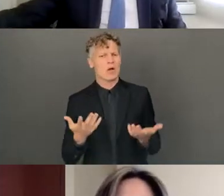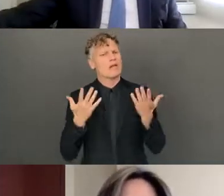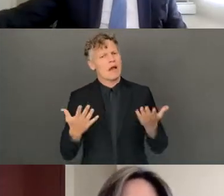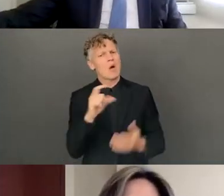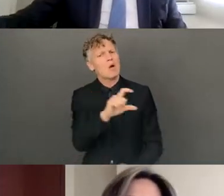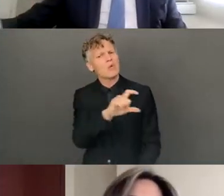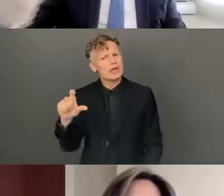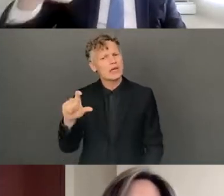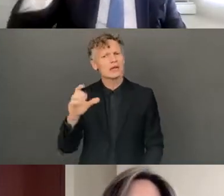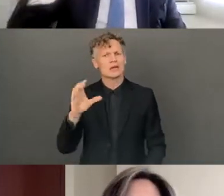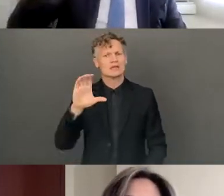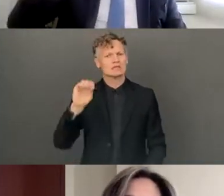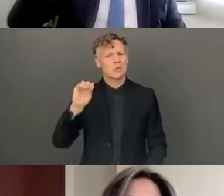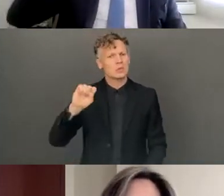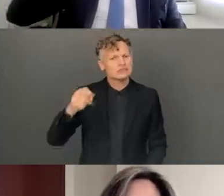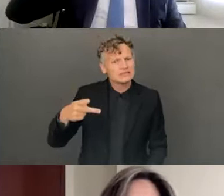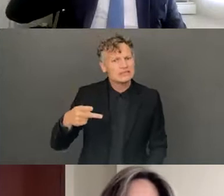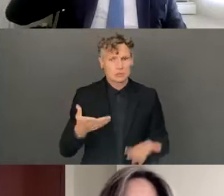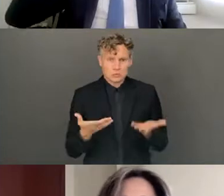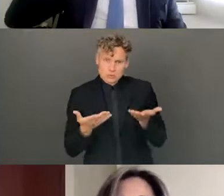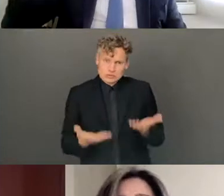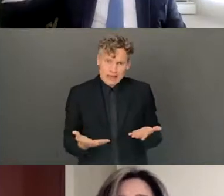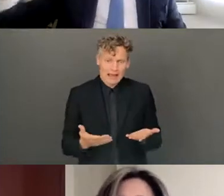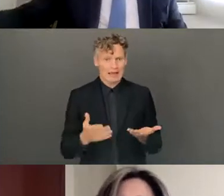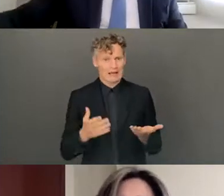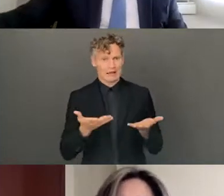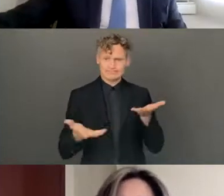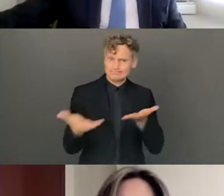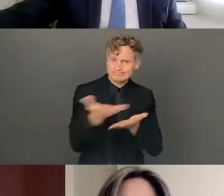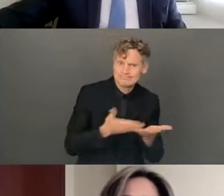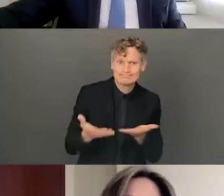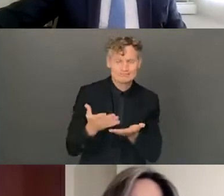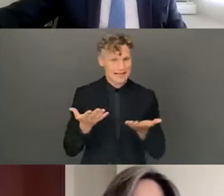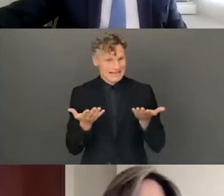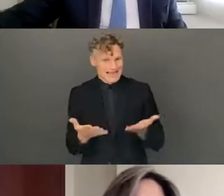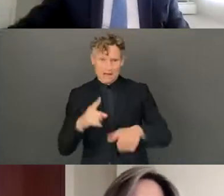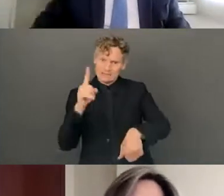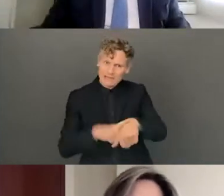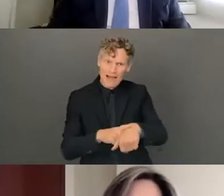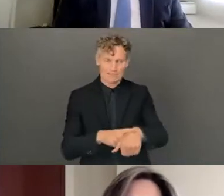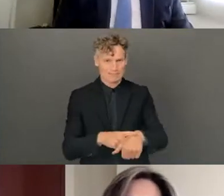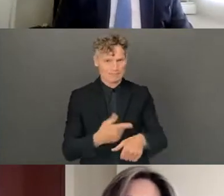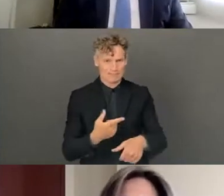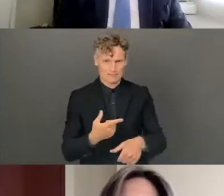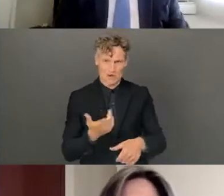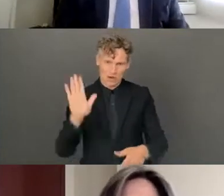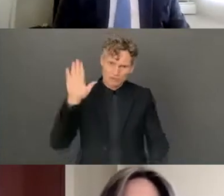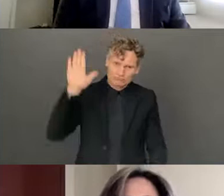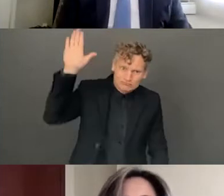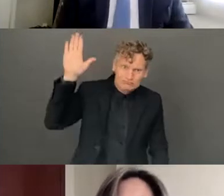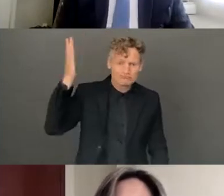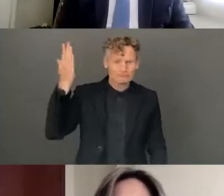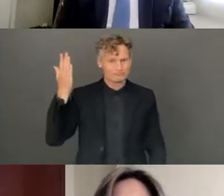ravis de participer à ce forum et les discussions qui auront lieu ici. C'est notre forum. Il faut saisir de l'opportunité, mes chers amis, pour se